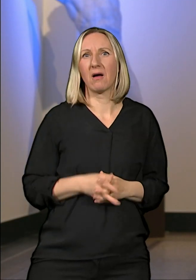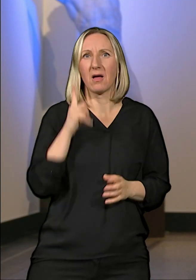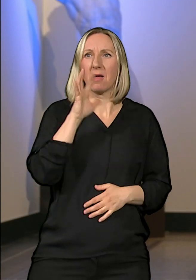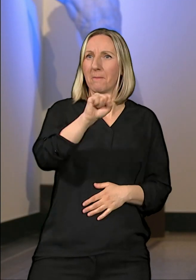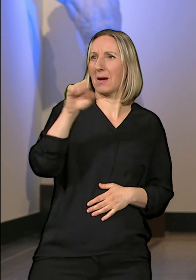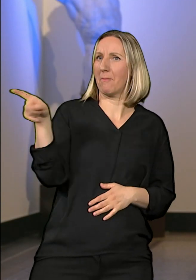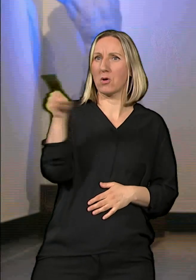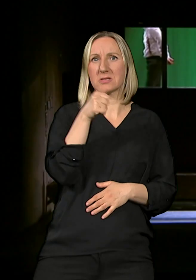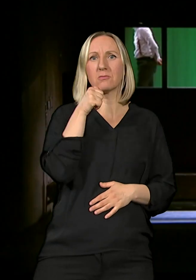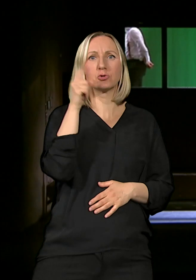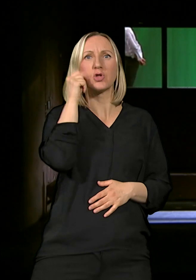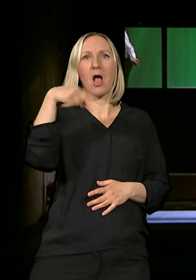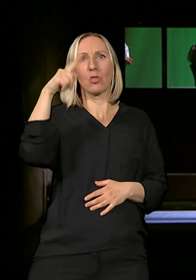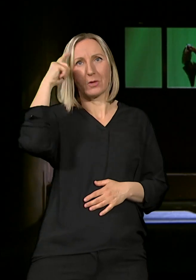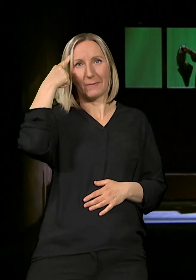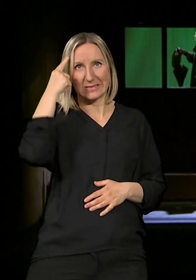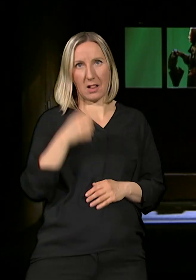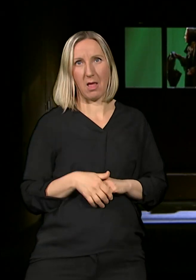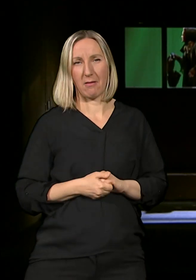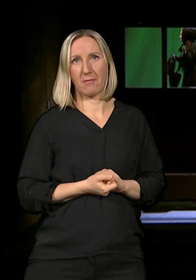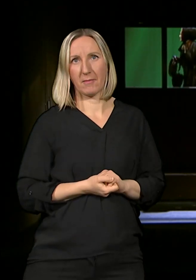prepoznajemo šta ljudi misle.